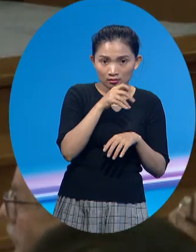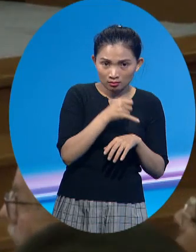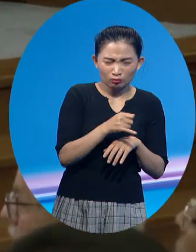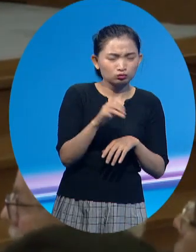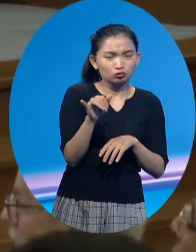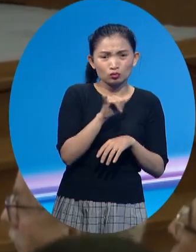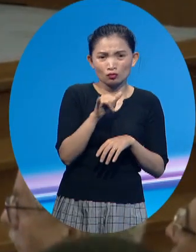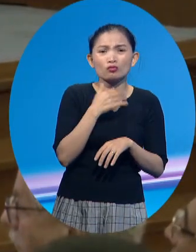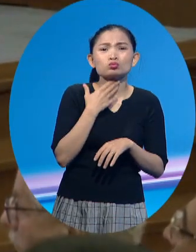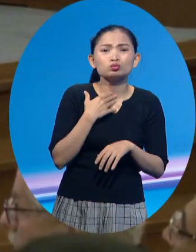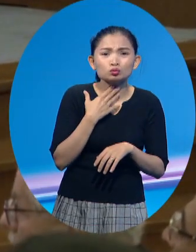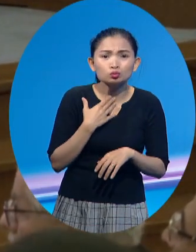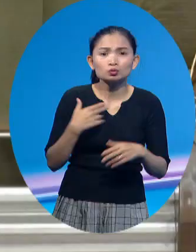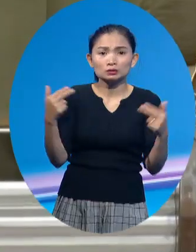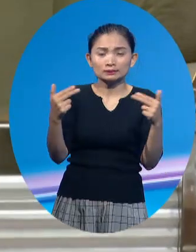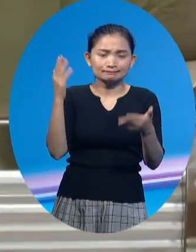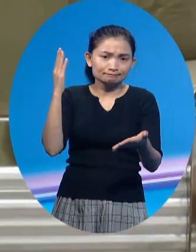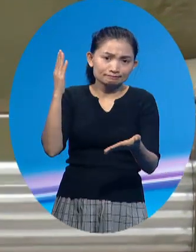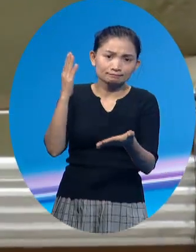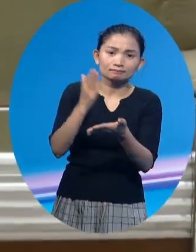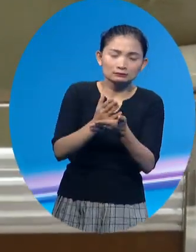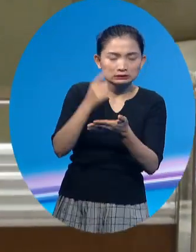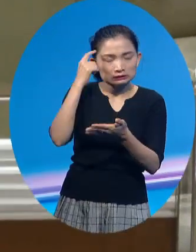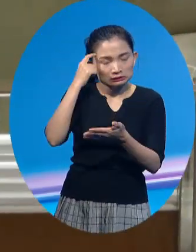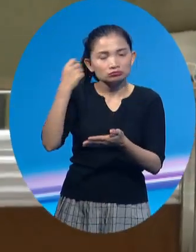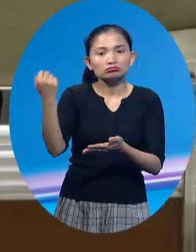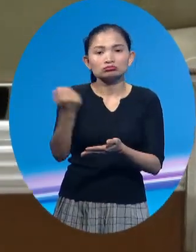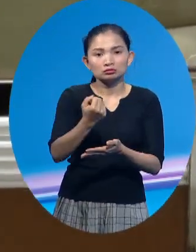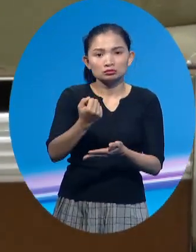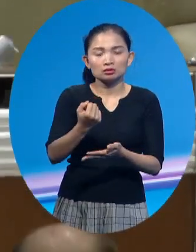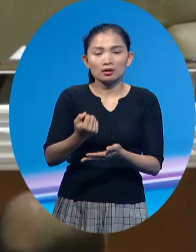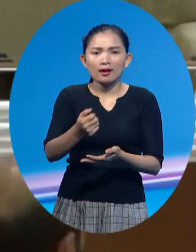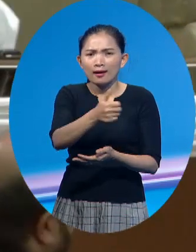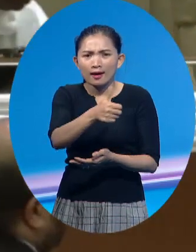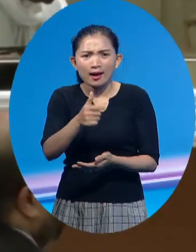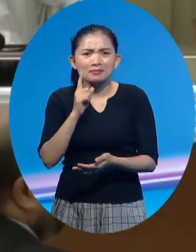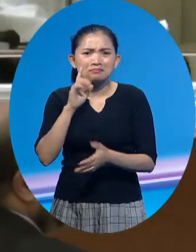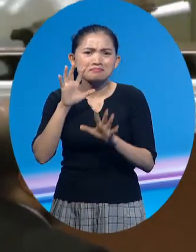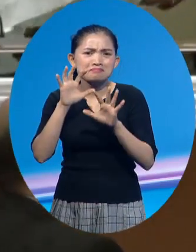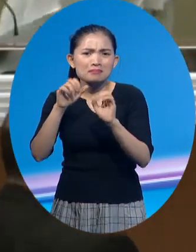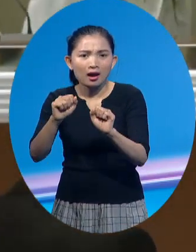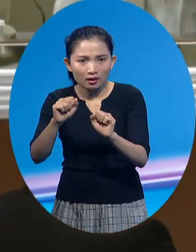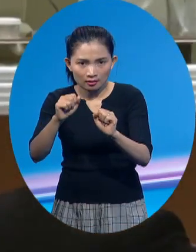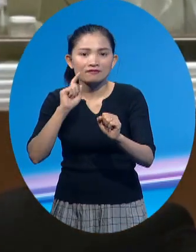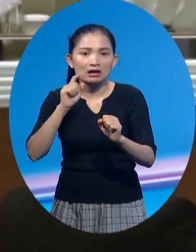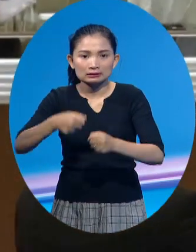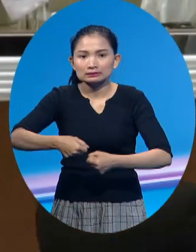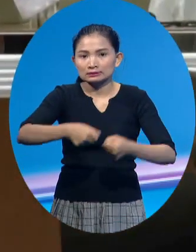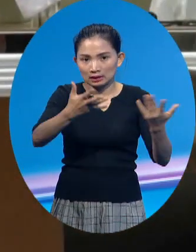kiện các nhà lãnh đạo đã kêu gọi chấm dứt cuộc xung đột tại giải gaza trả tự do cho những người bị bắt giữ cho phép gaza tiếp cận việc trợ nhân